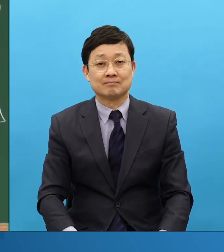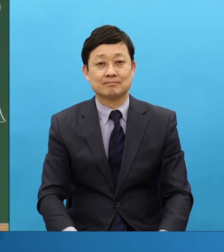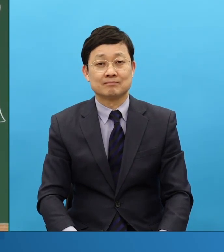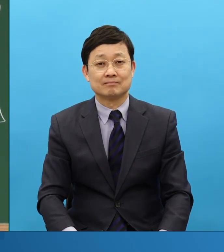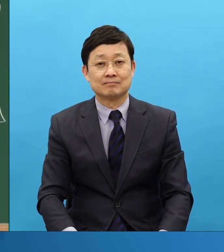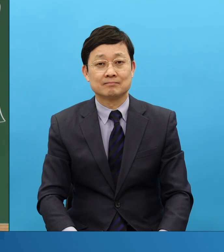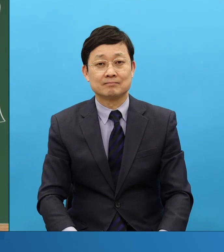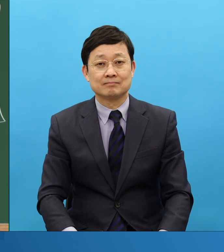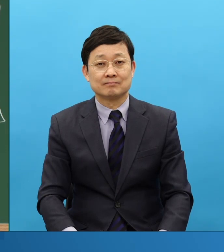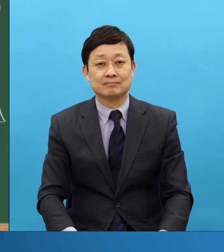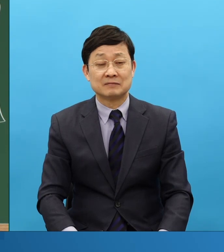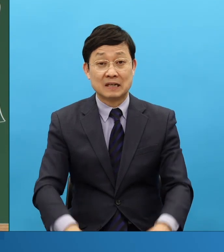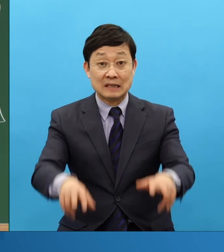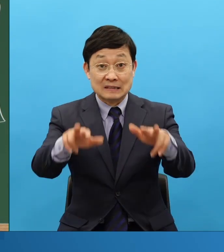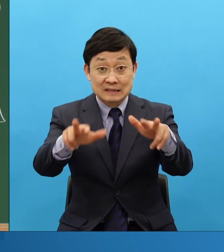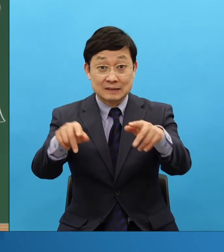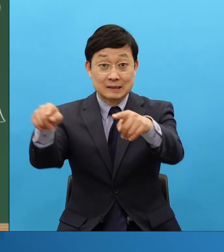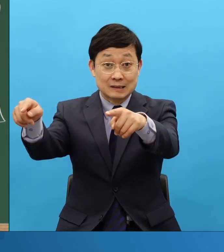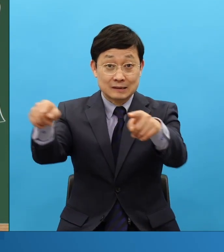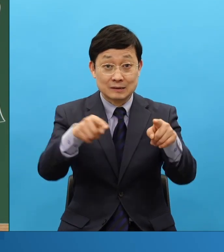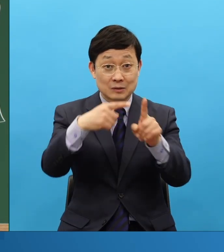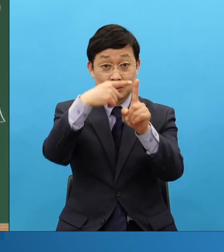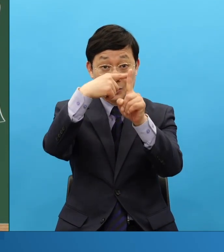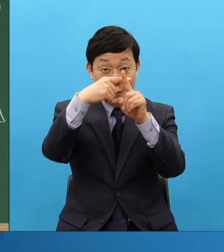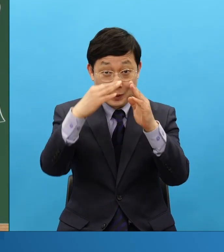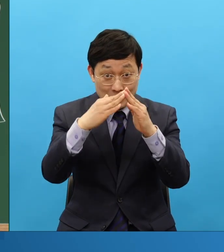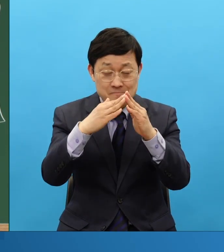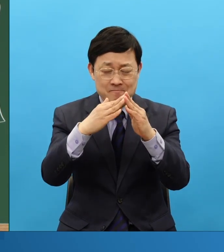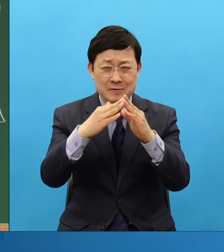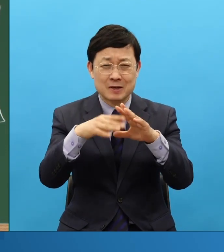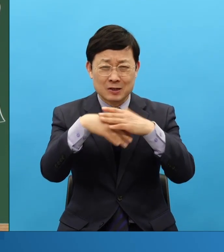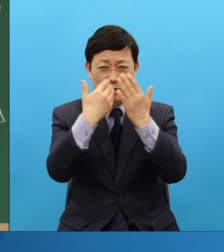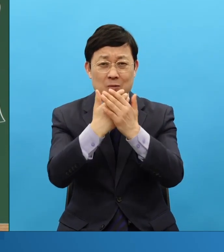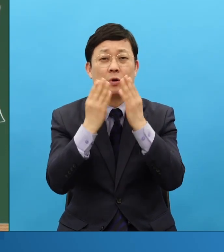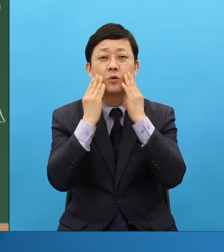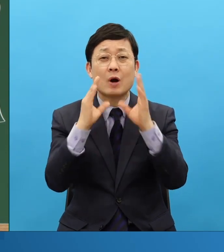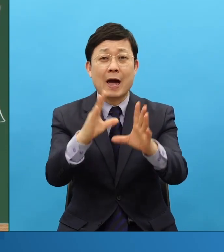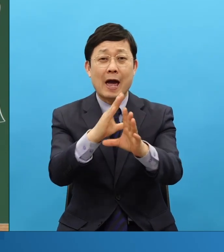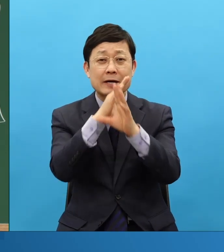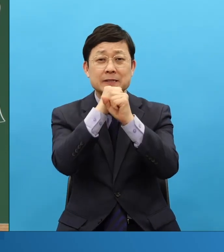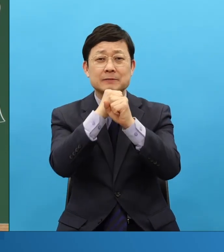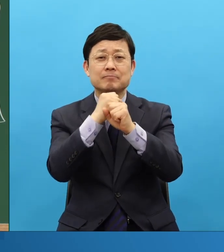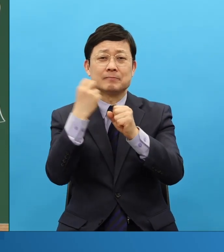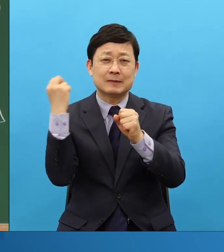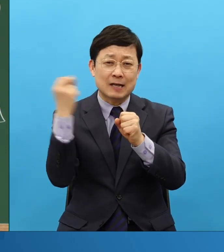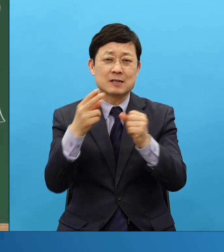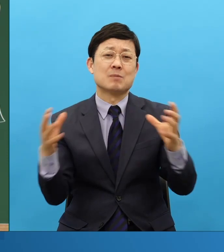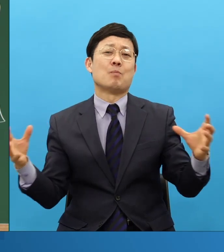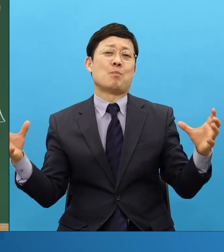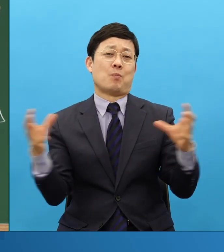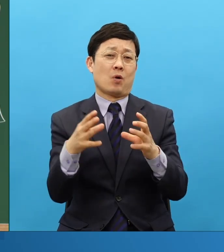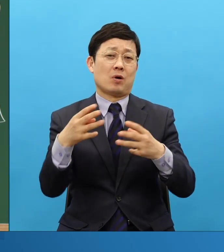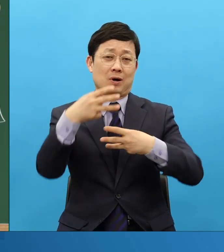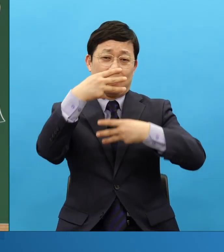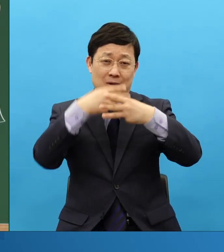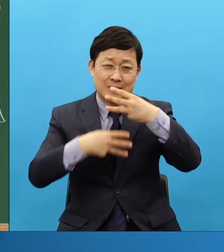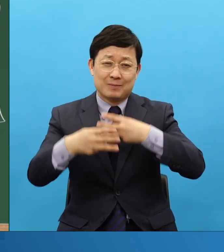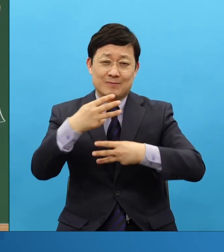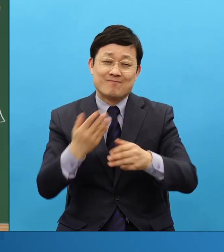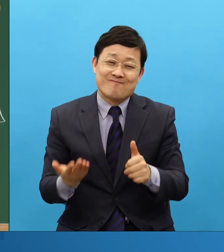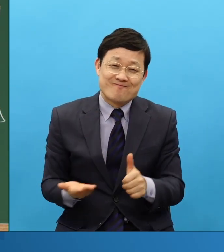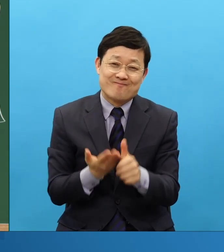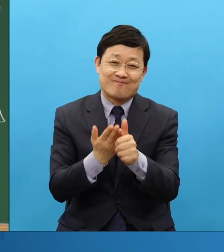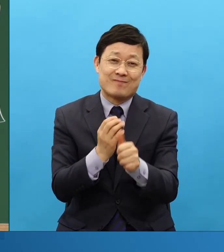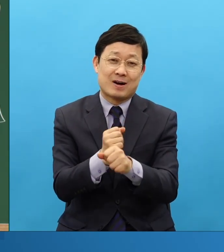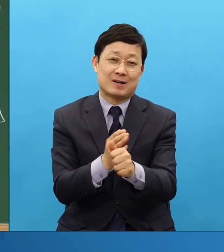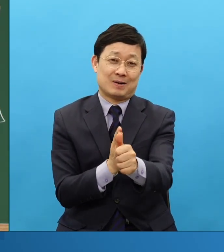핵심 회복시켜서 렘넌트 키워야 됩니다. And we'll continue to see this, but we truly have to restore the core worship and truly raise up the